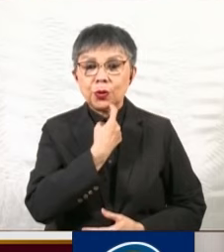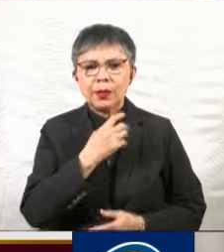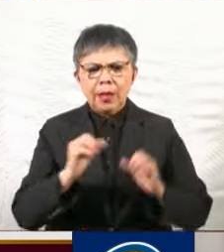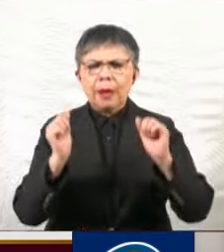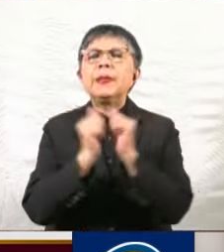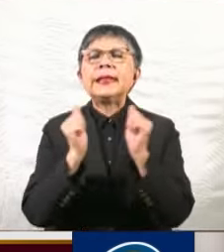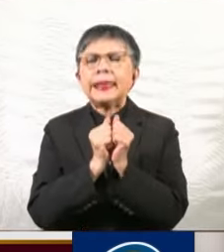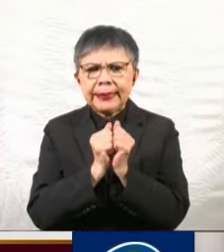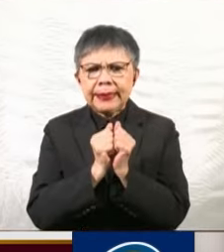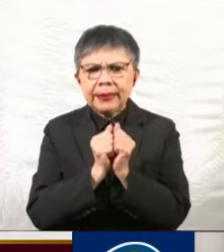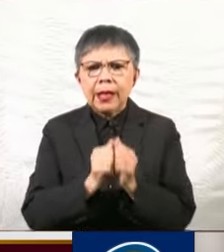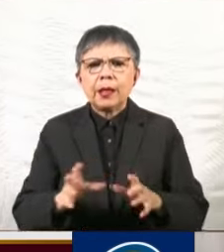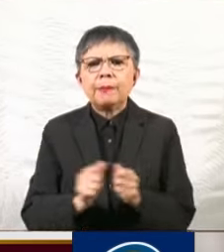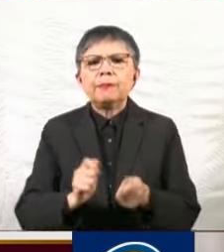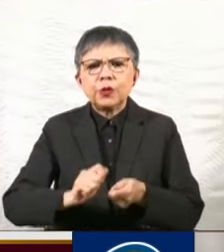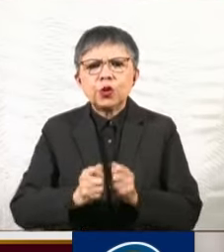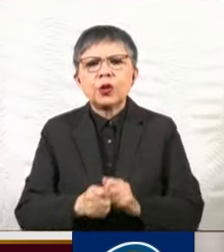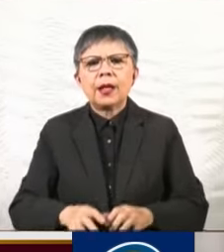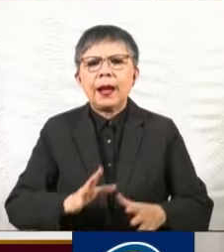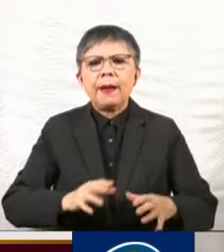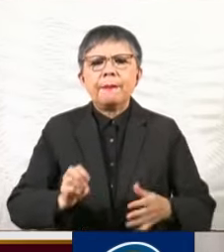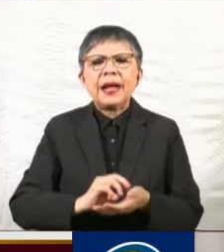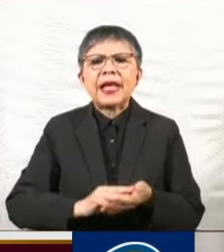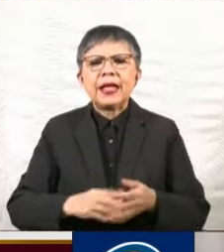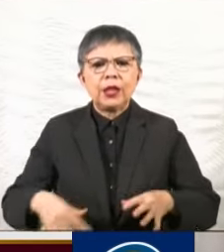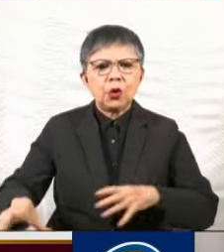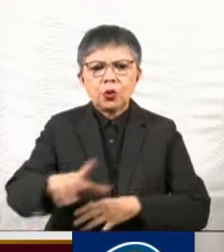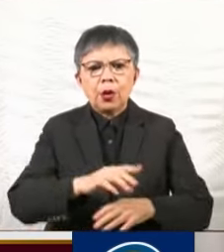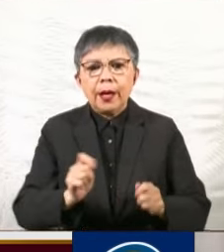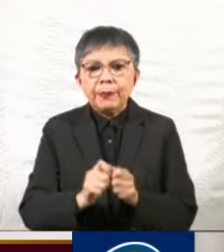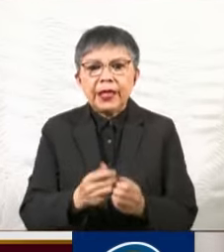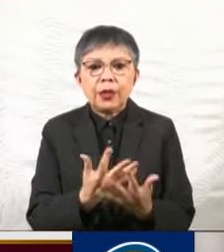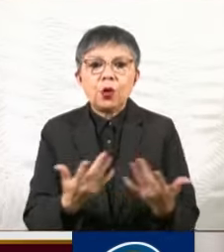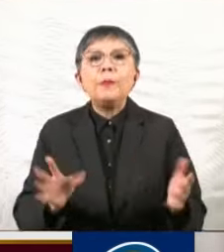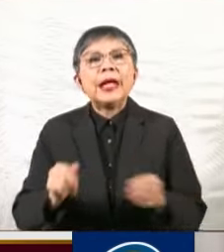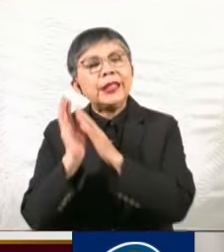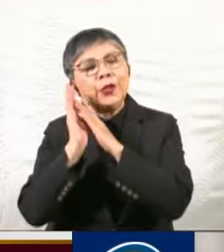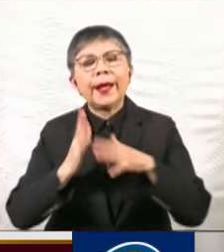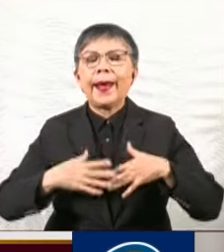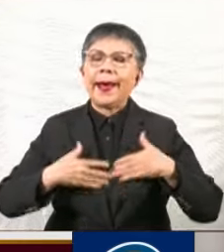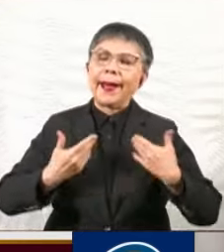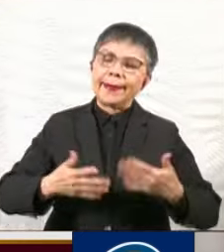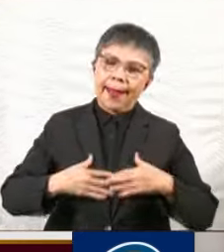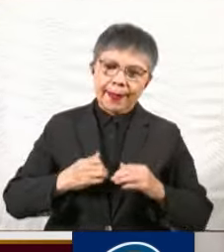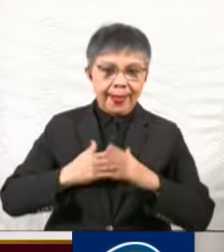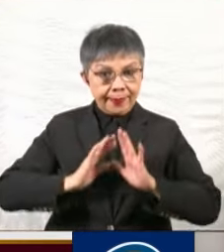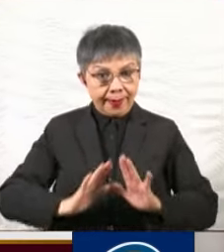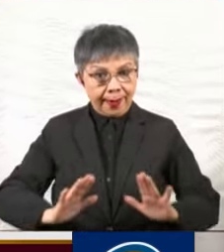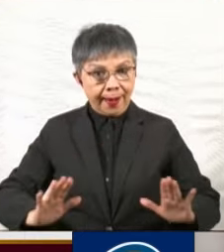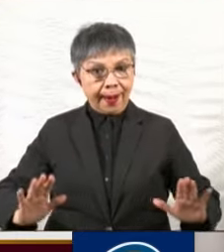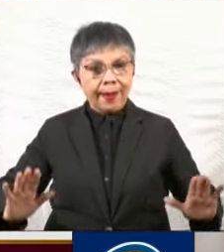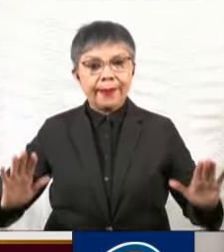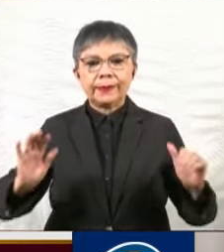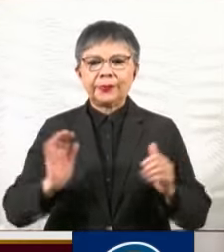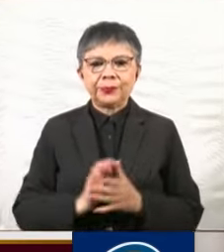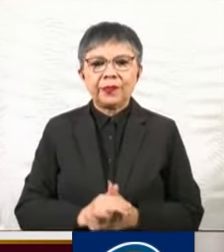berjanji akan menyelesaikan persoalan-persoalan di lapangan membuat Warga Jakarta bisa tidur lebih nyaman dan mereka juga kebutuhan dasarnya